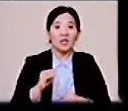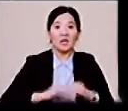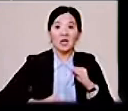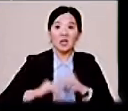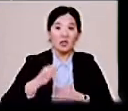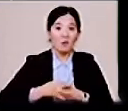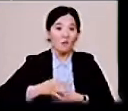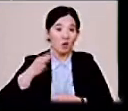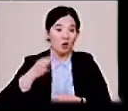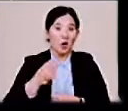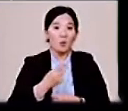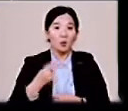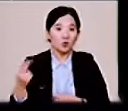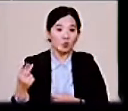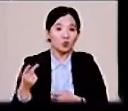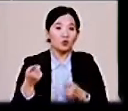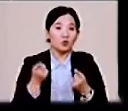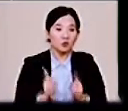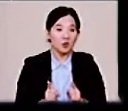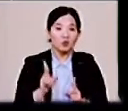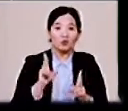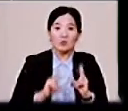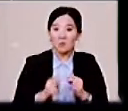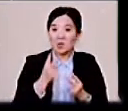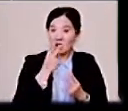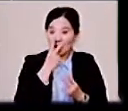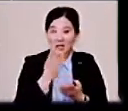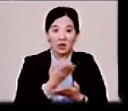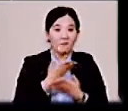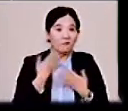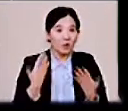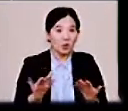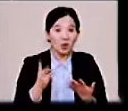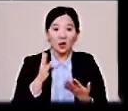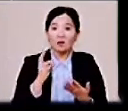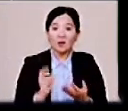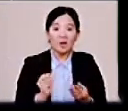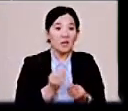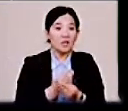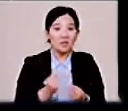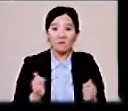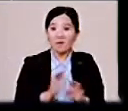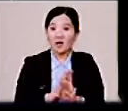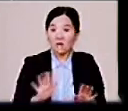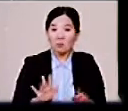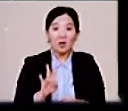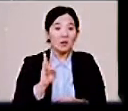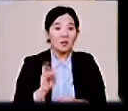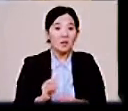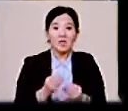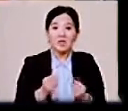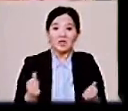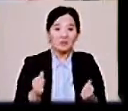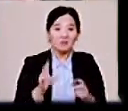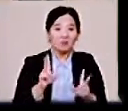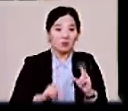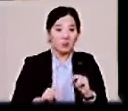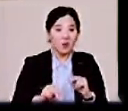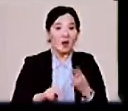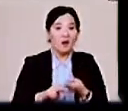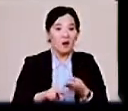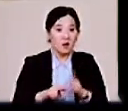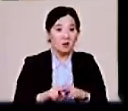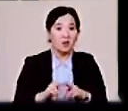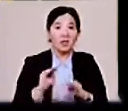нас получился истинным, то есть я не вижу ни растворяемого вещества, ни растворителя. Вот